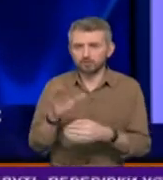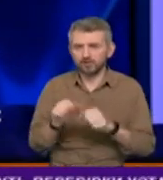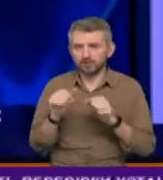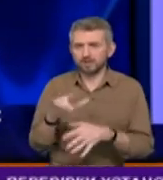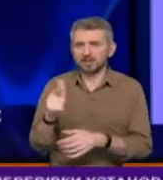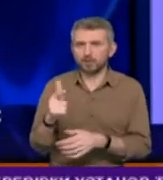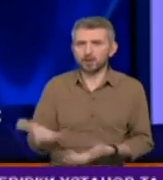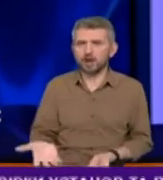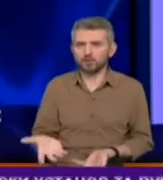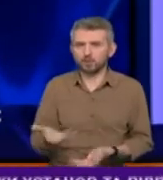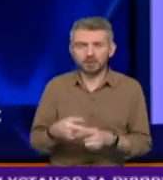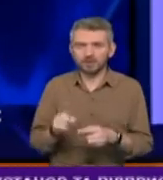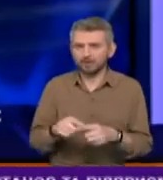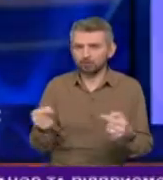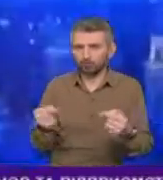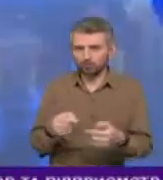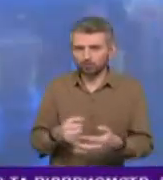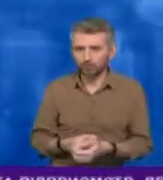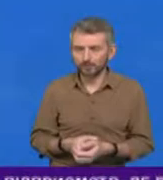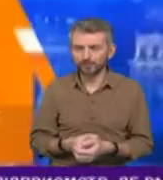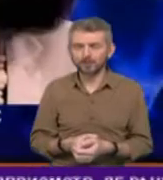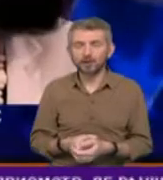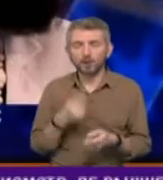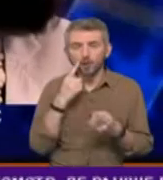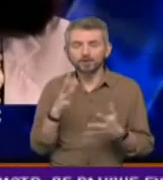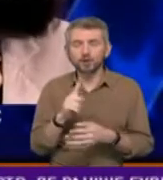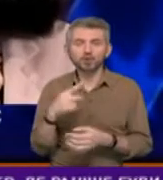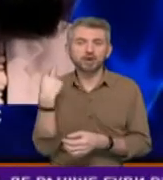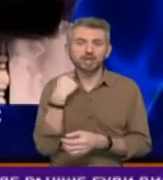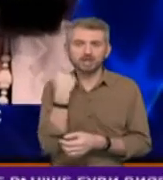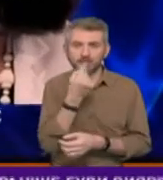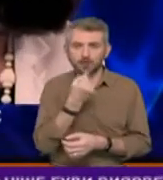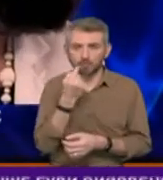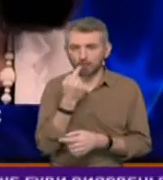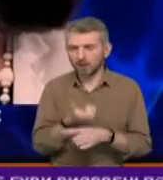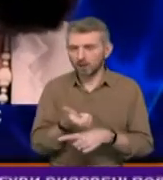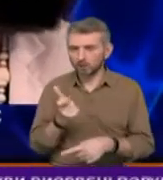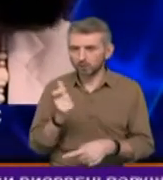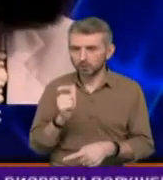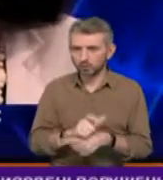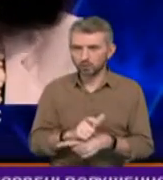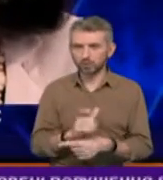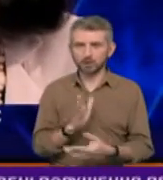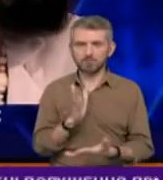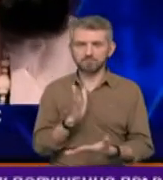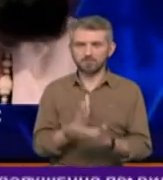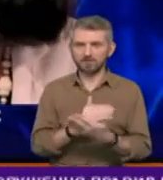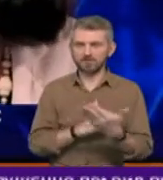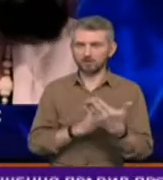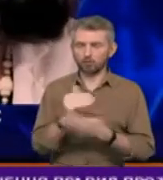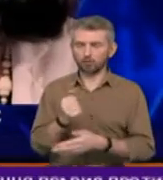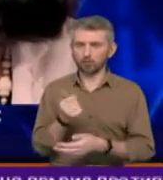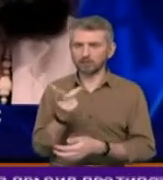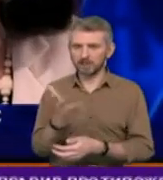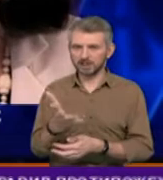день перенесений. Для того, щоб не було проблем на інші меншини, знаєте, я думаю, в тому числі що на російську.